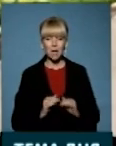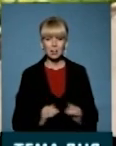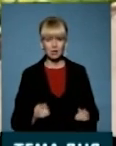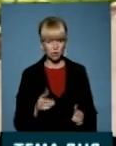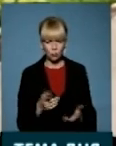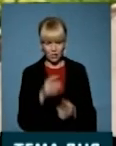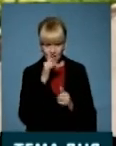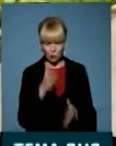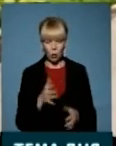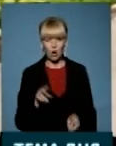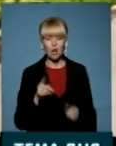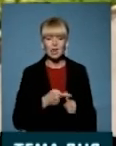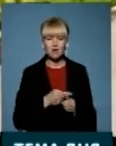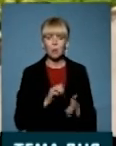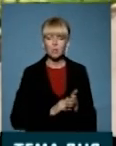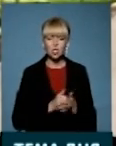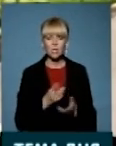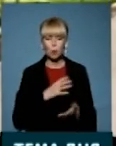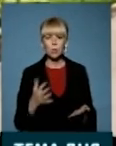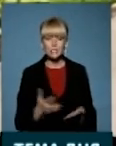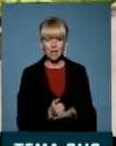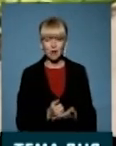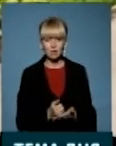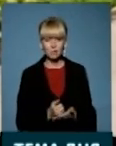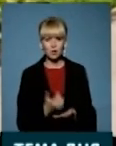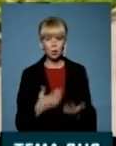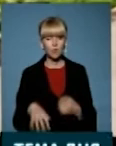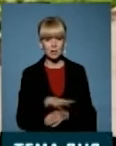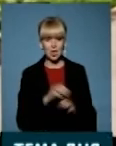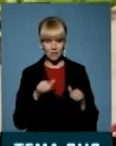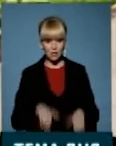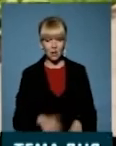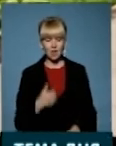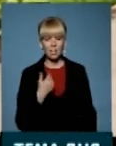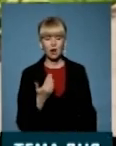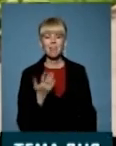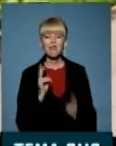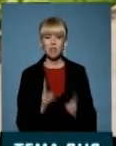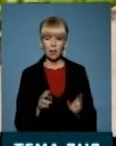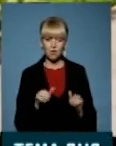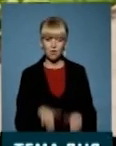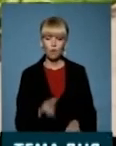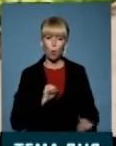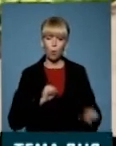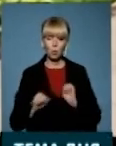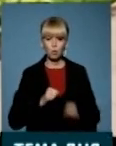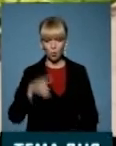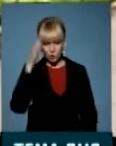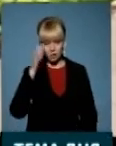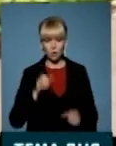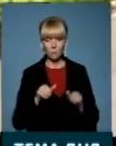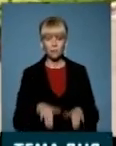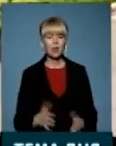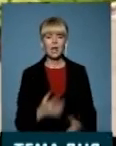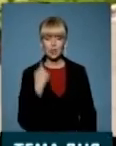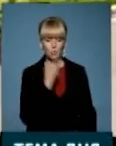невже ви не можете назвати причини, які були знайдені пожежниками? Якщо все вирішується, то я вважаю, як вирішується? Управлінням освіти вирішується.